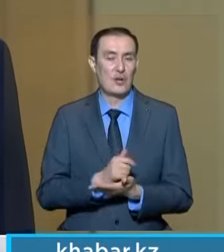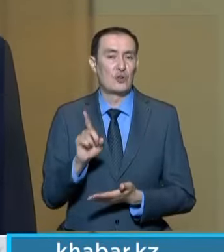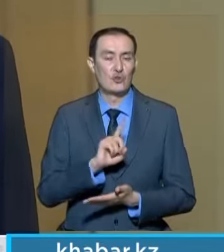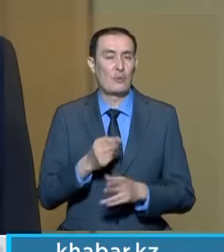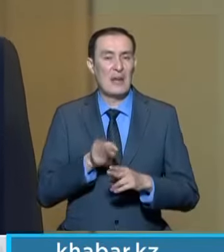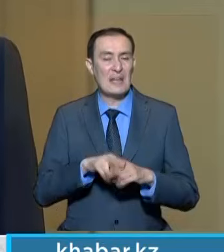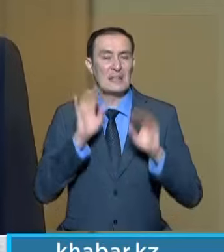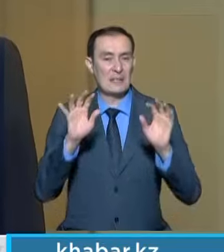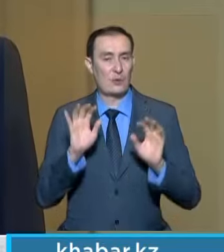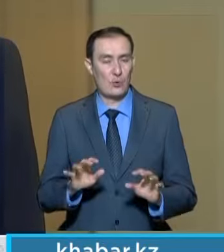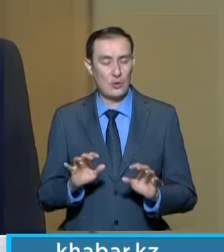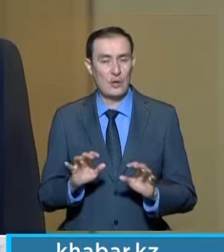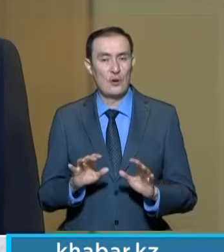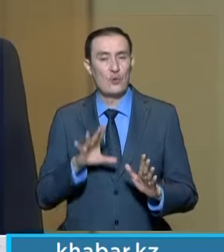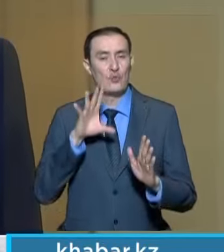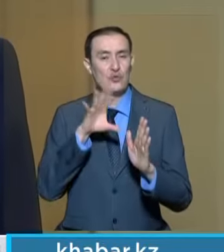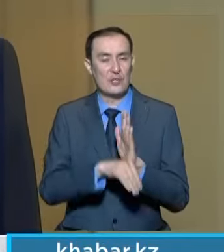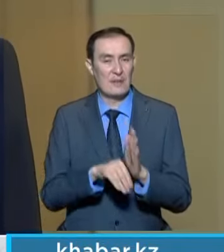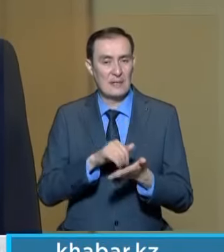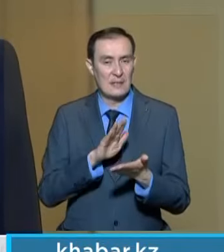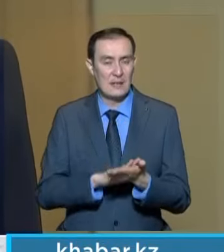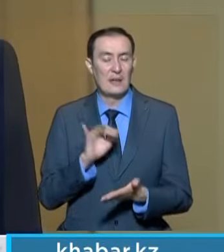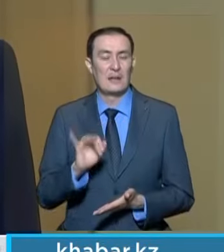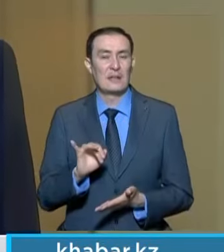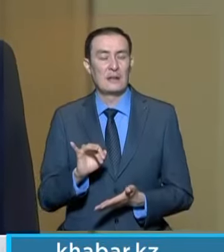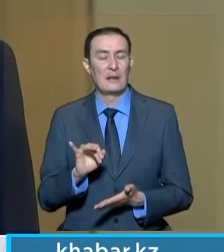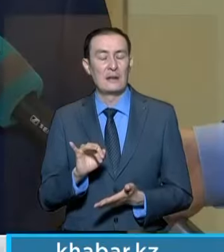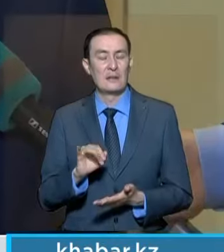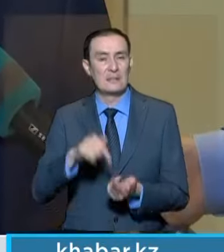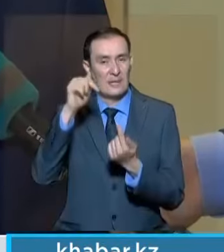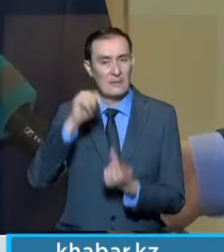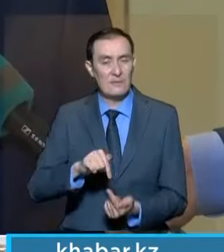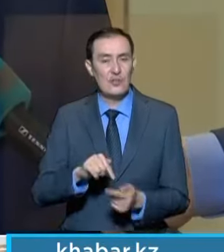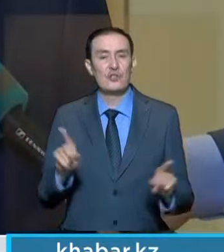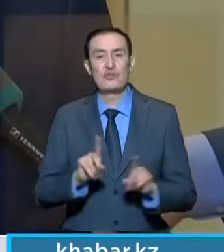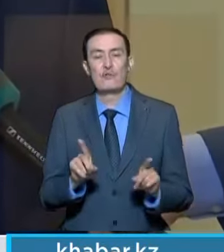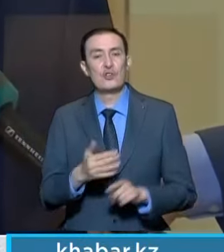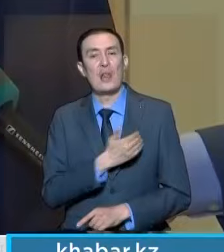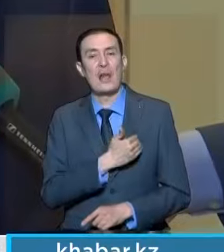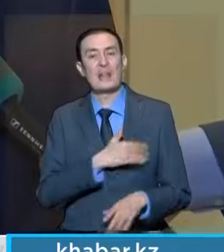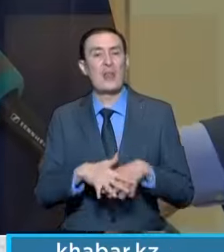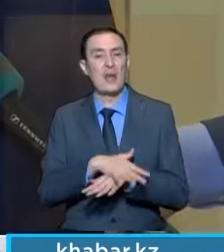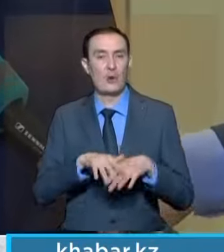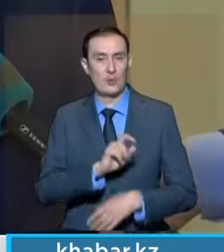они учитывали и исходили из того, чего хочет народ.